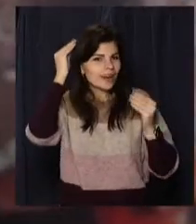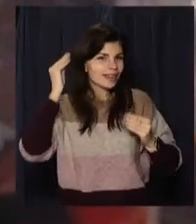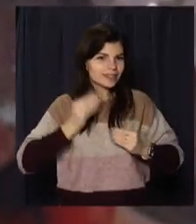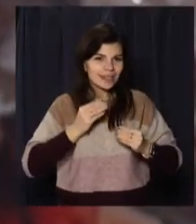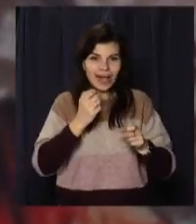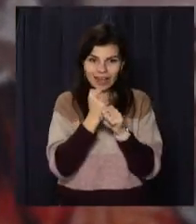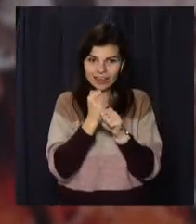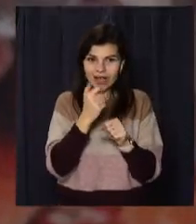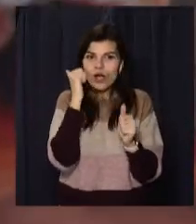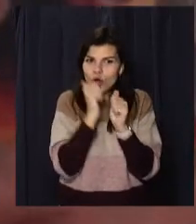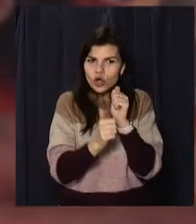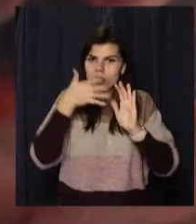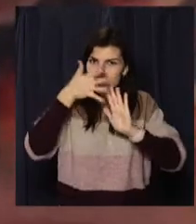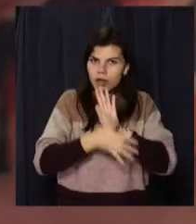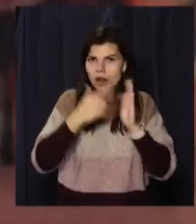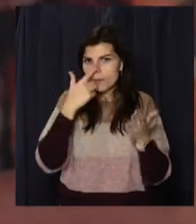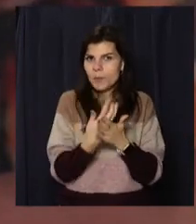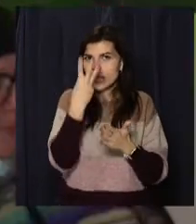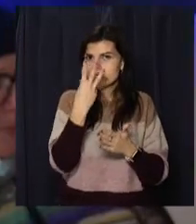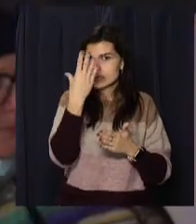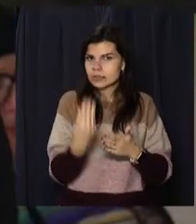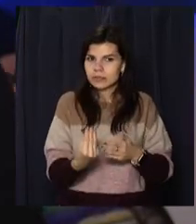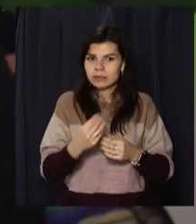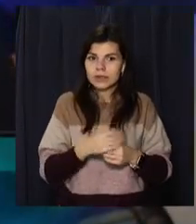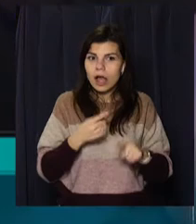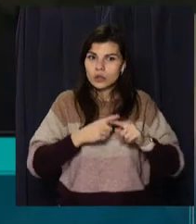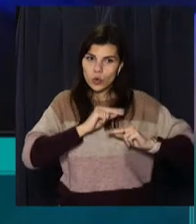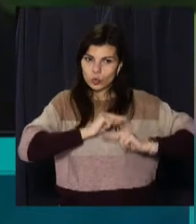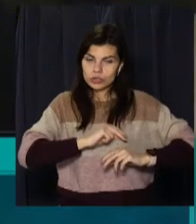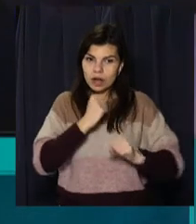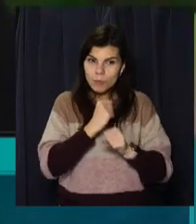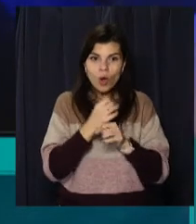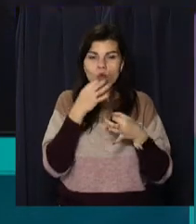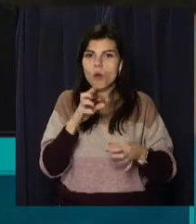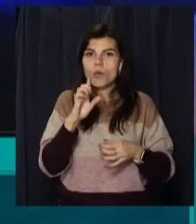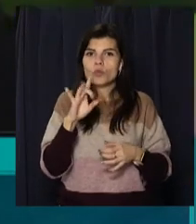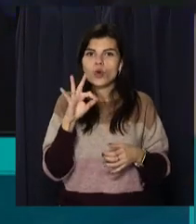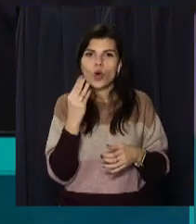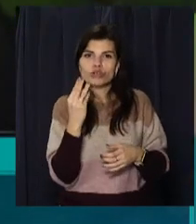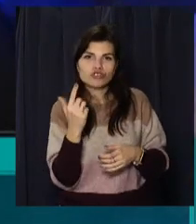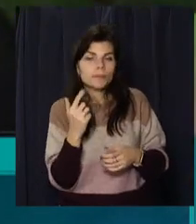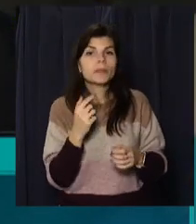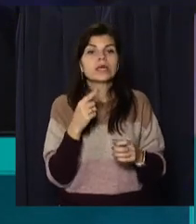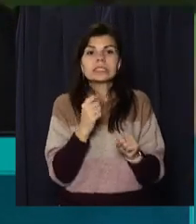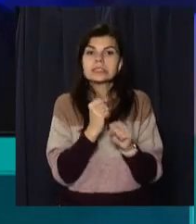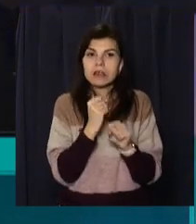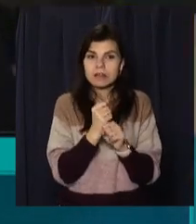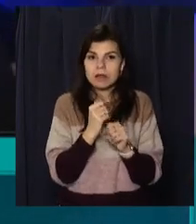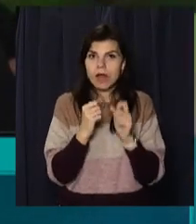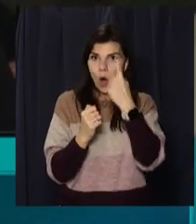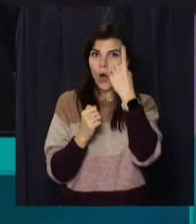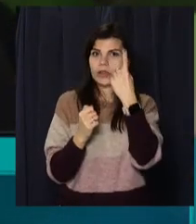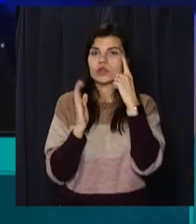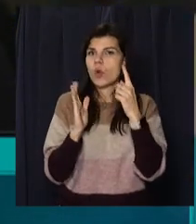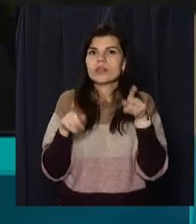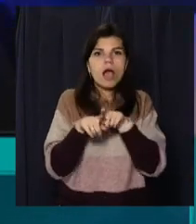На виготовлення кожної витрачає майже 3 дні. Ручна робота, будь-яка брошь, вона зроблена в одному екземплярі.